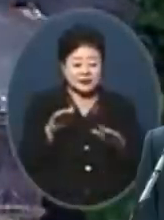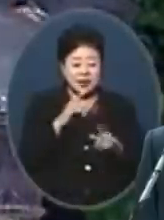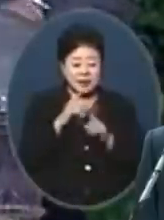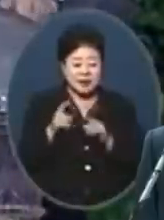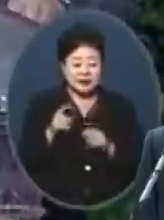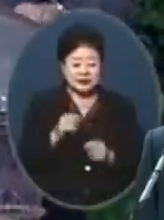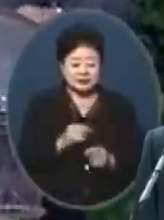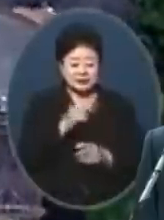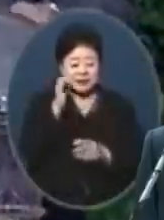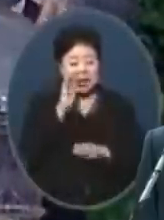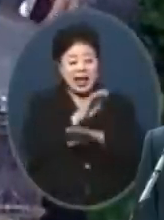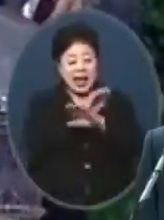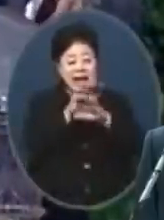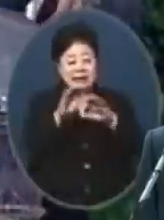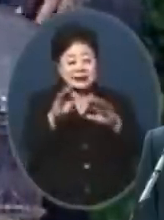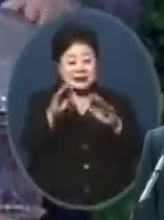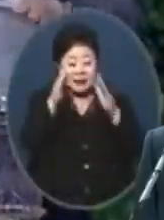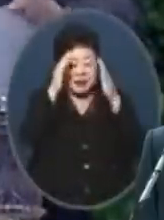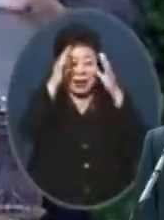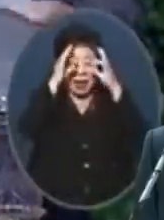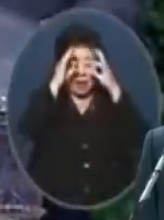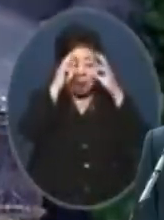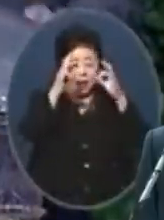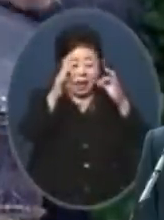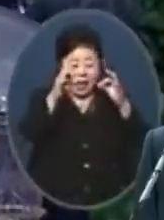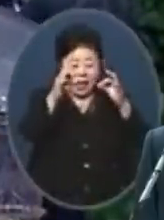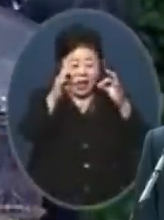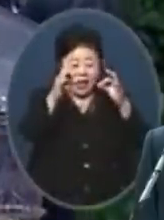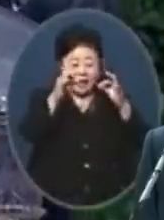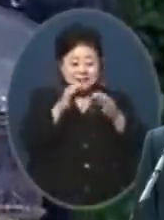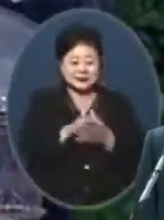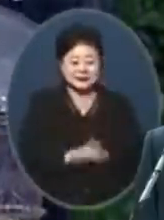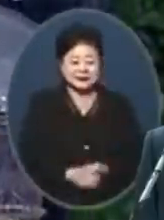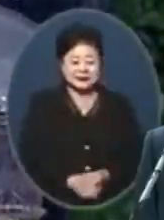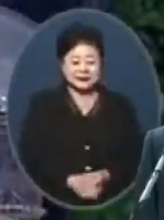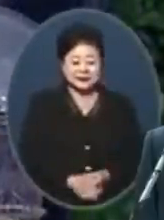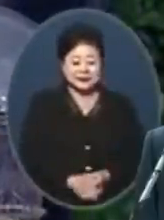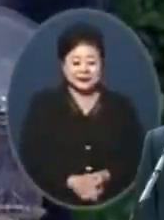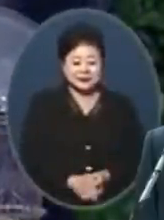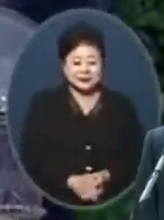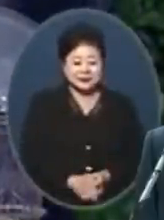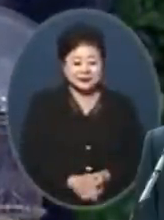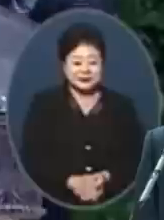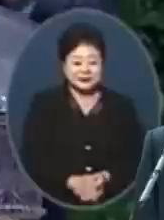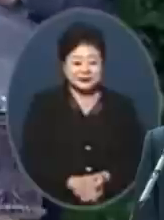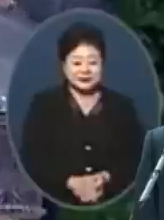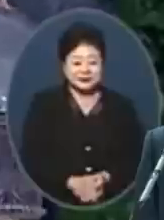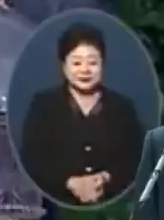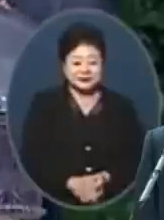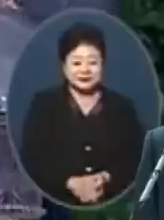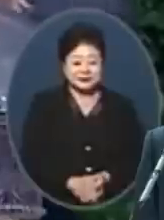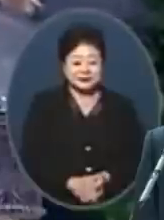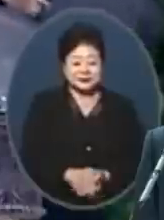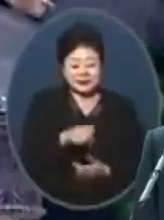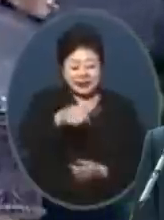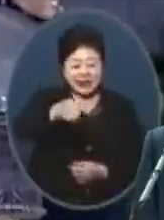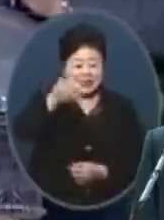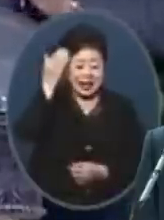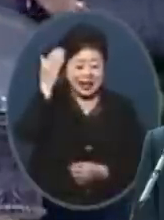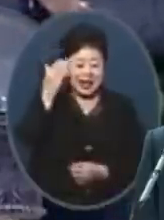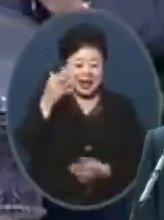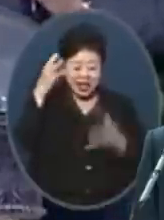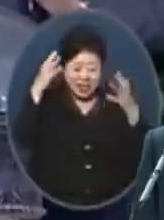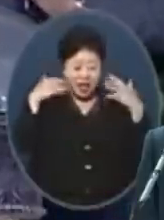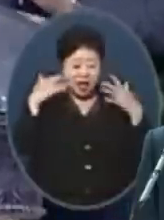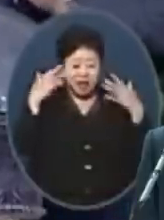말씀의 제목은 하늘을 바라보라는 것입니다. Today's topic will be look up to the heavens. 옛날에는 여름이